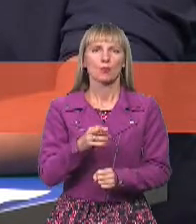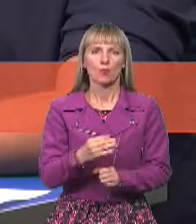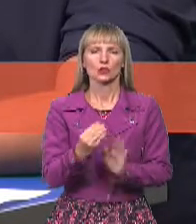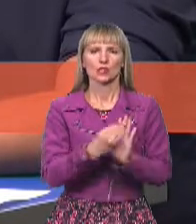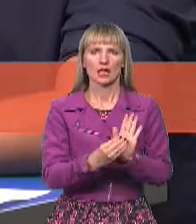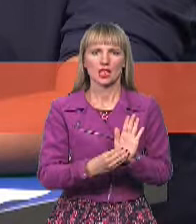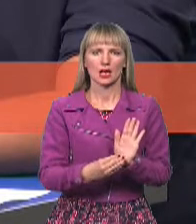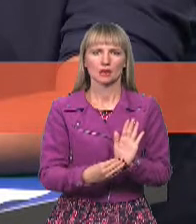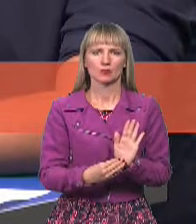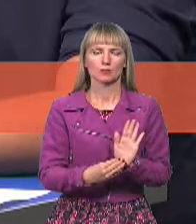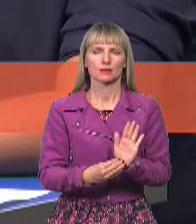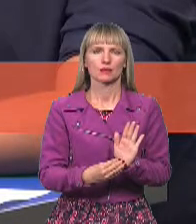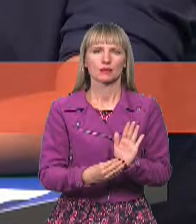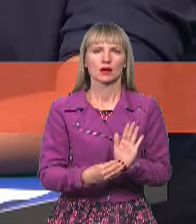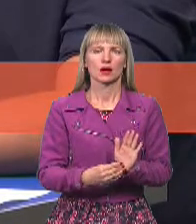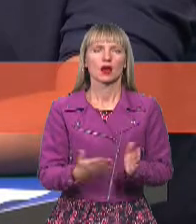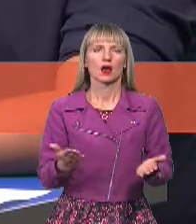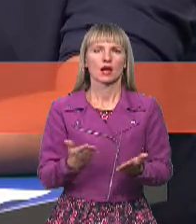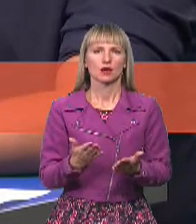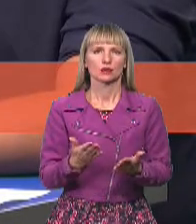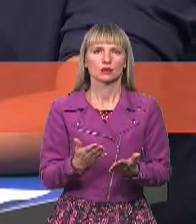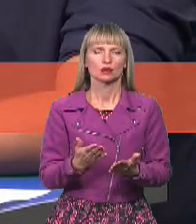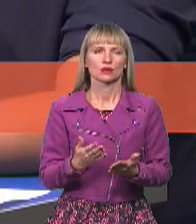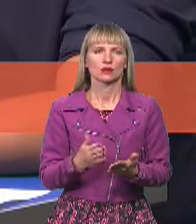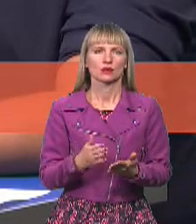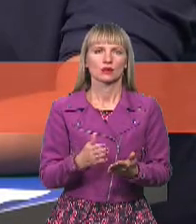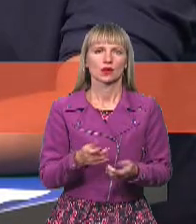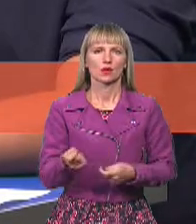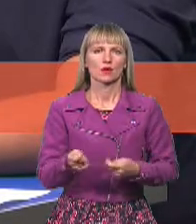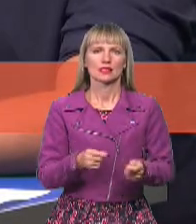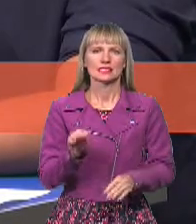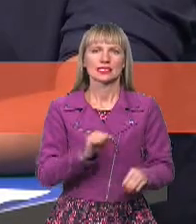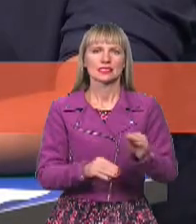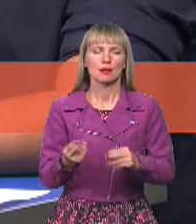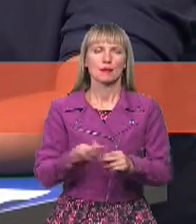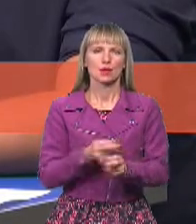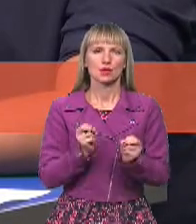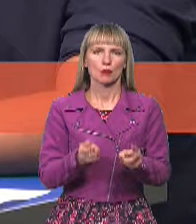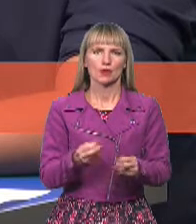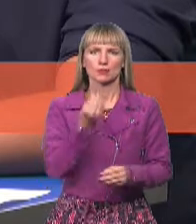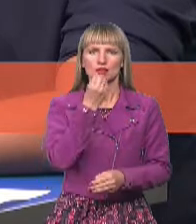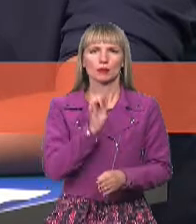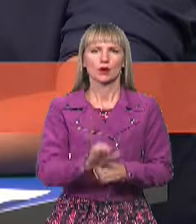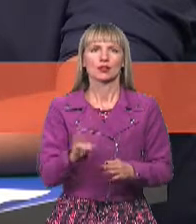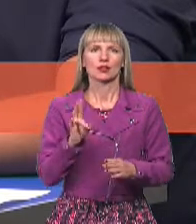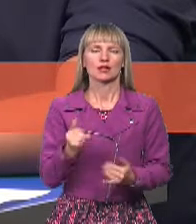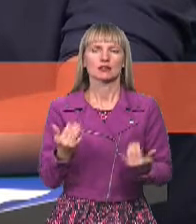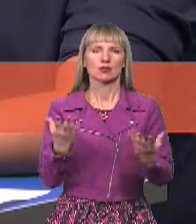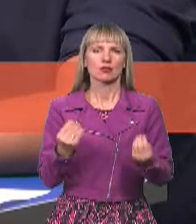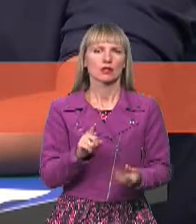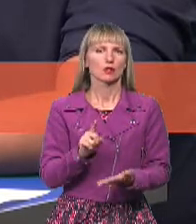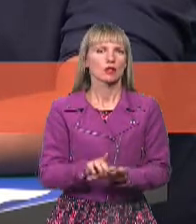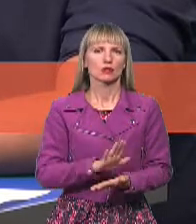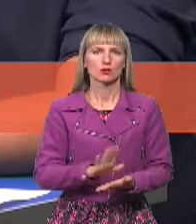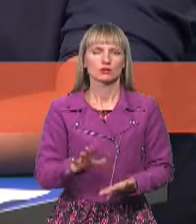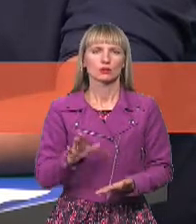стандартам, которые регламентируются системами безопасности пищевых продуктов. На сегодняшний момент не должно быть